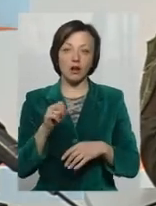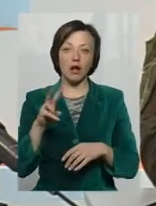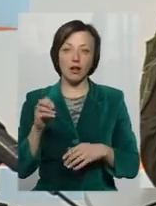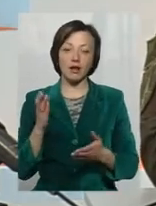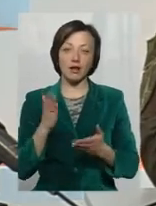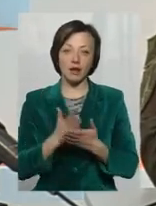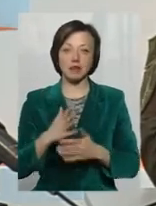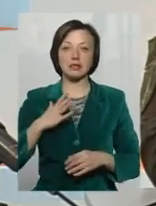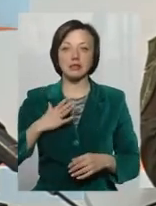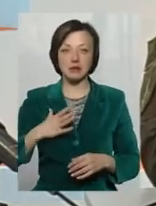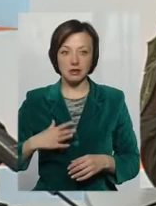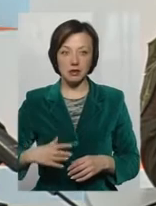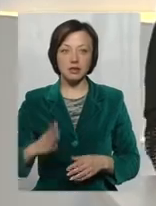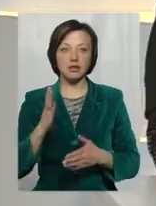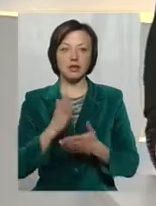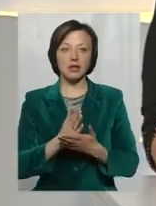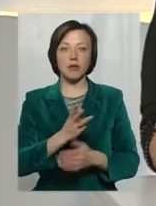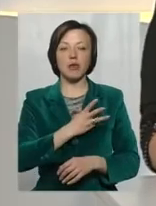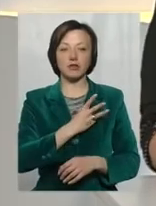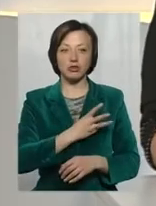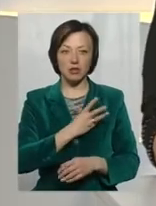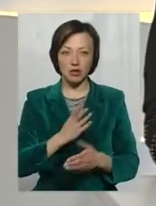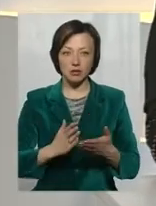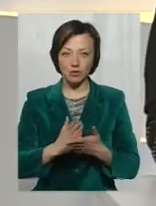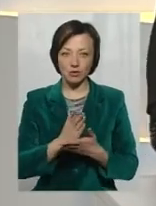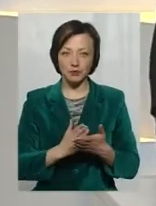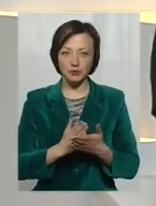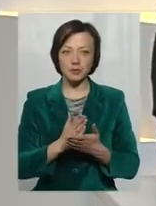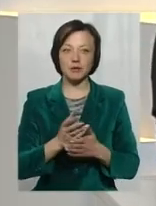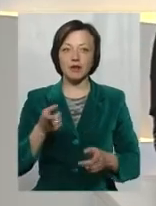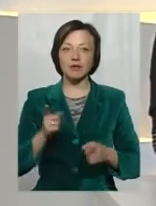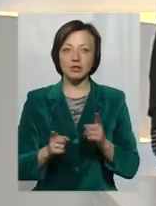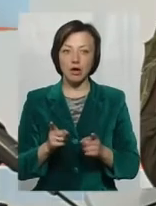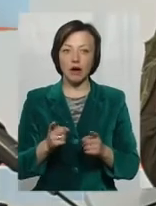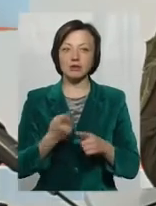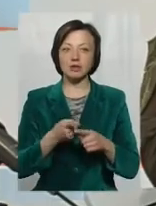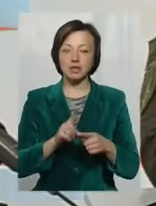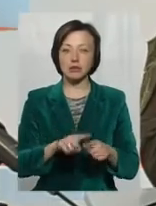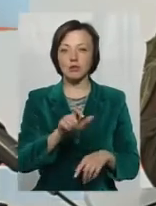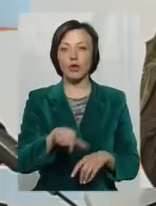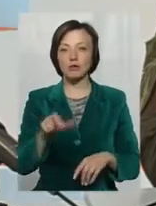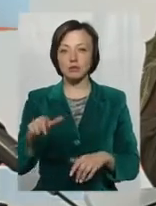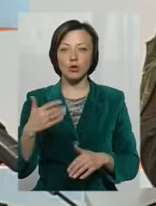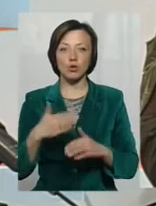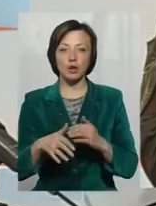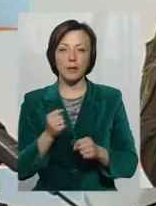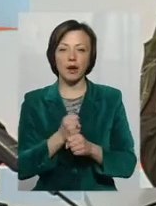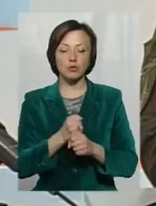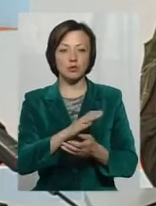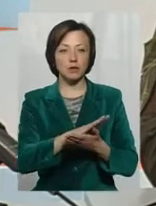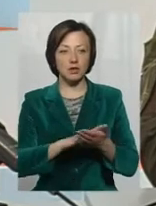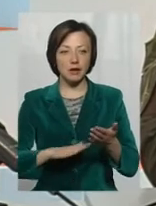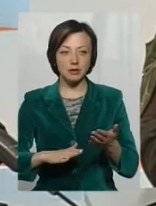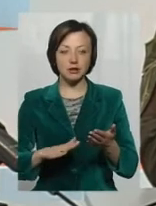є стійкість, є бажання проходити службу. Звичайно, ми з цими людьми вже працюємо далі, проходять